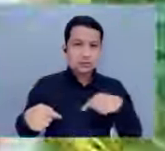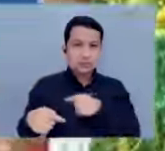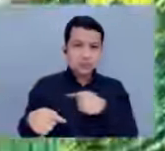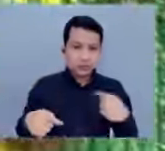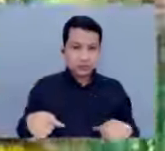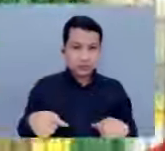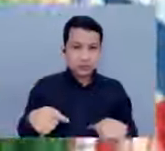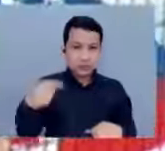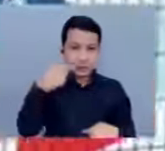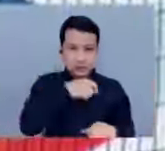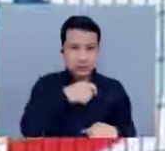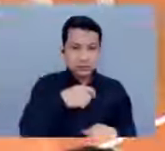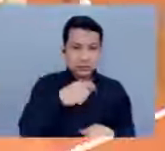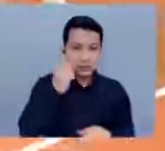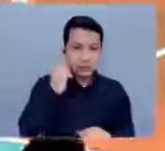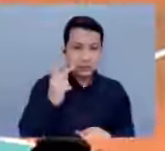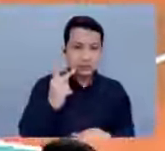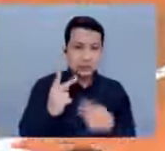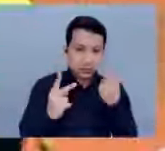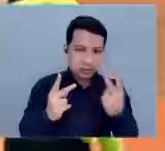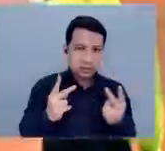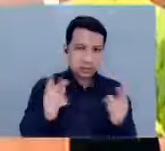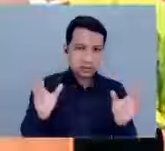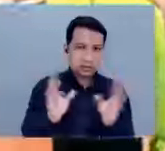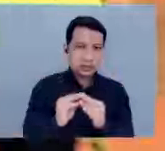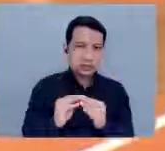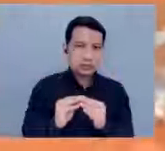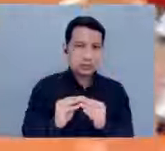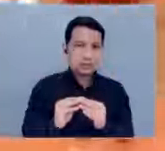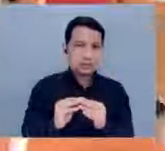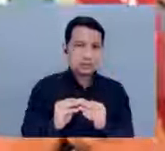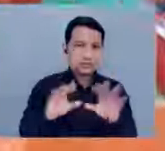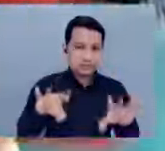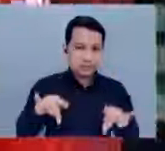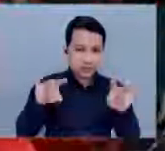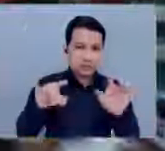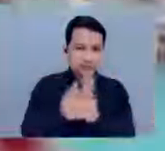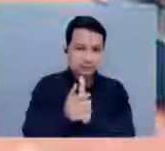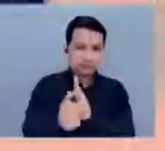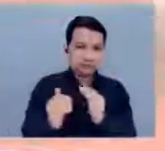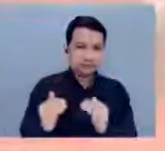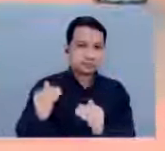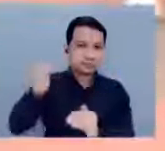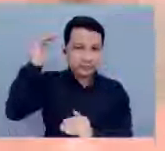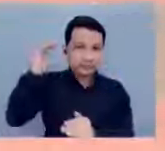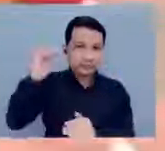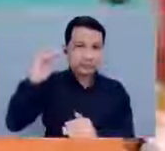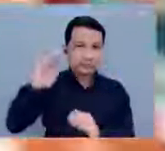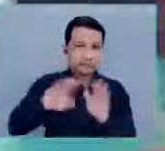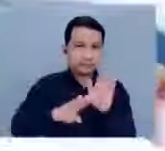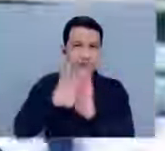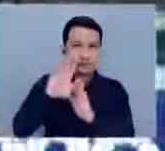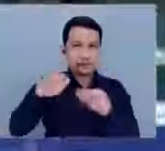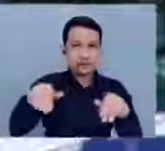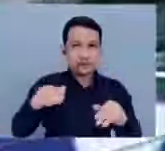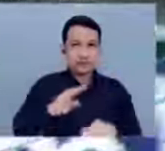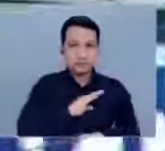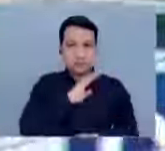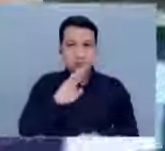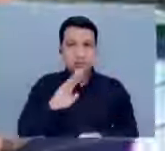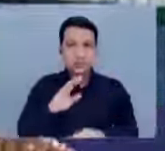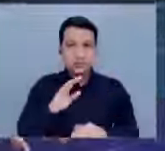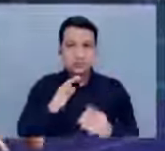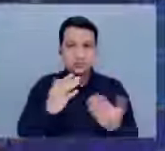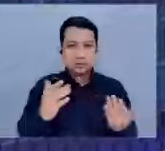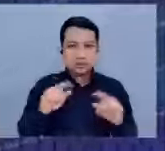Taipei. Agad nakita ni De Brito ang bentahe ng mga Australiano sa height. Pero sa kabila nito, buo pa rin ang puso ng coach